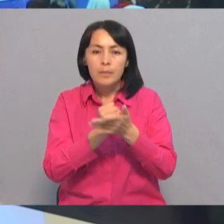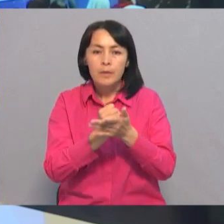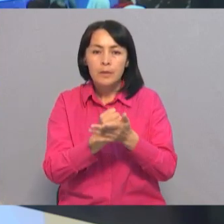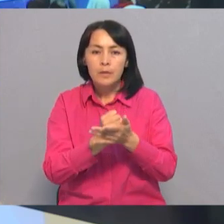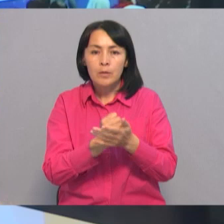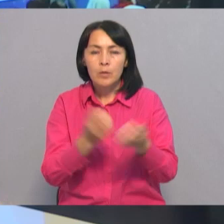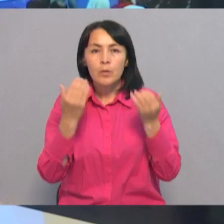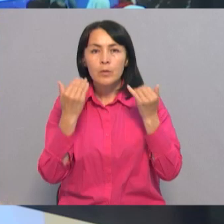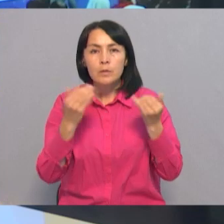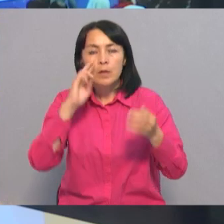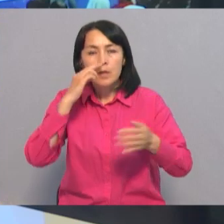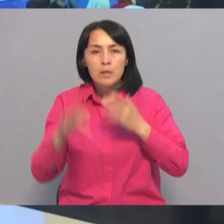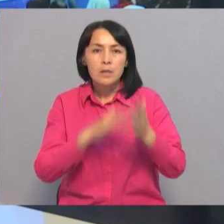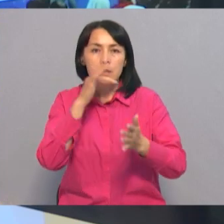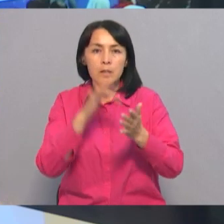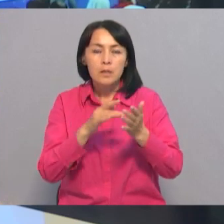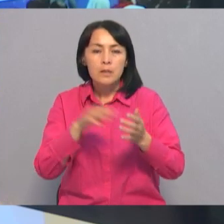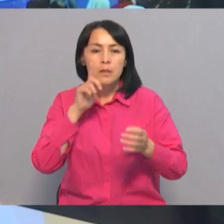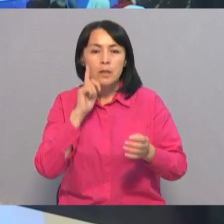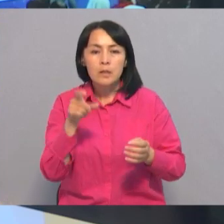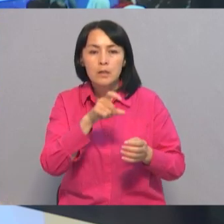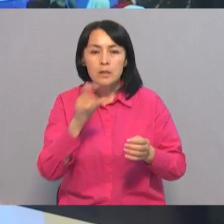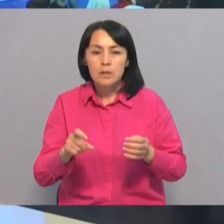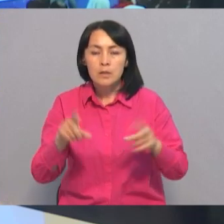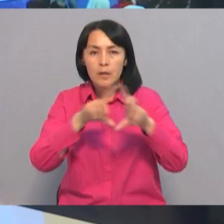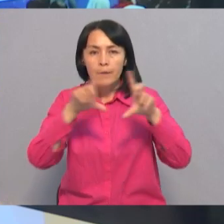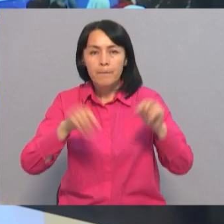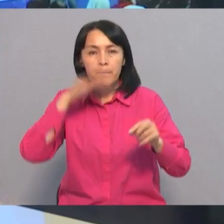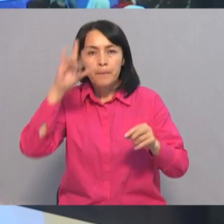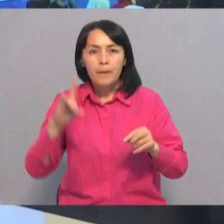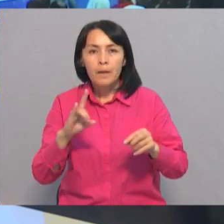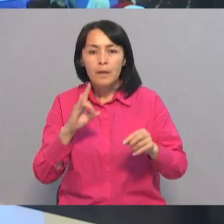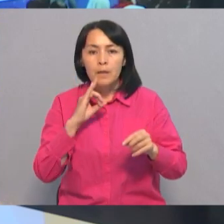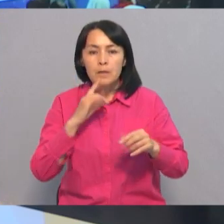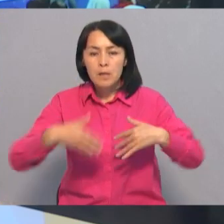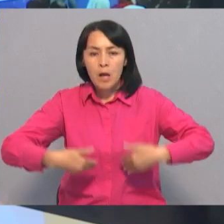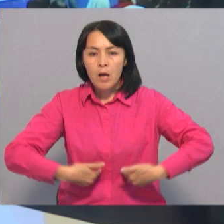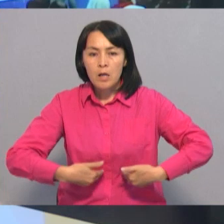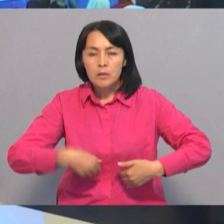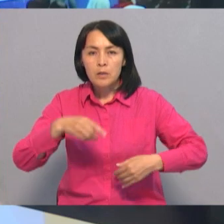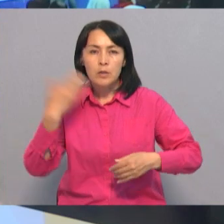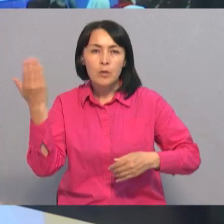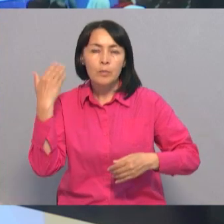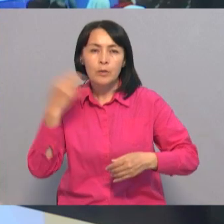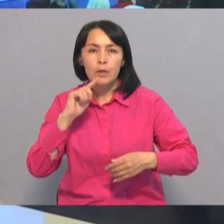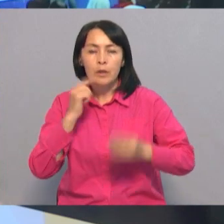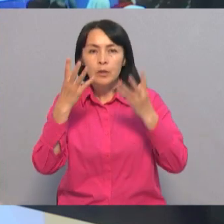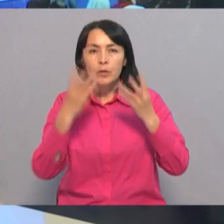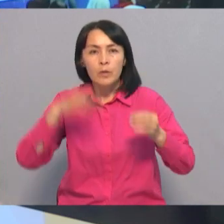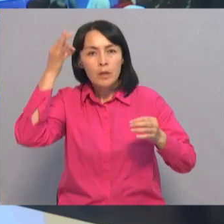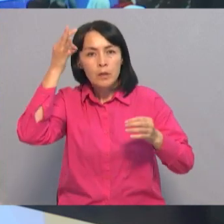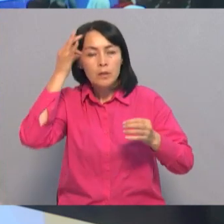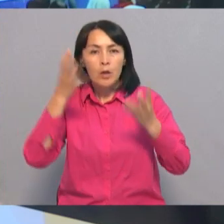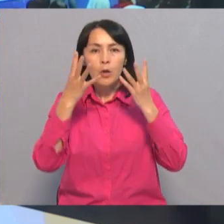болатын. Осыған орай Шымкент қаласындағы жастар ресурстық орталығында Қазақстандағы аштық пен саяси қуғын сүргін құрбандарын еске